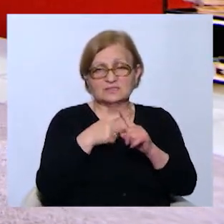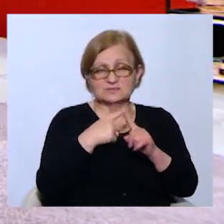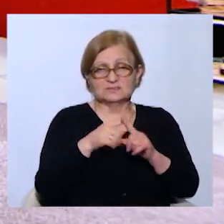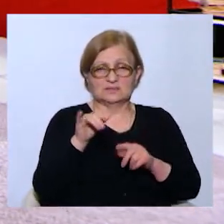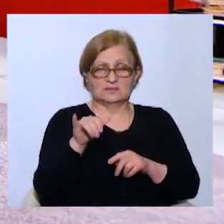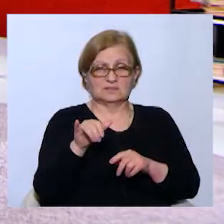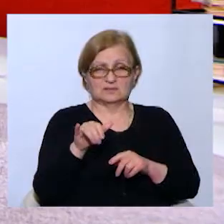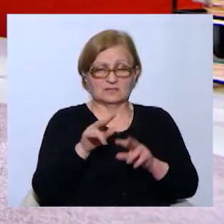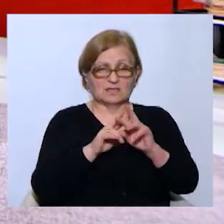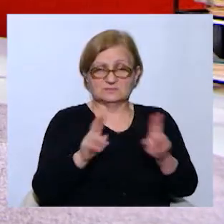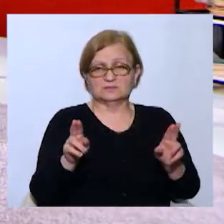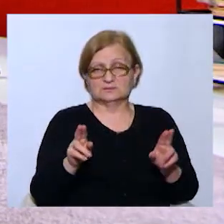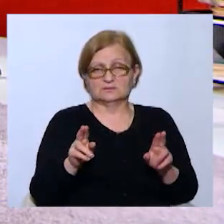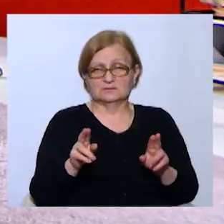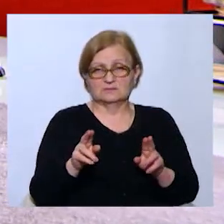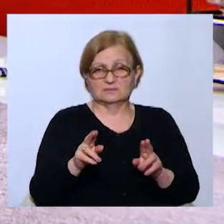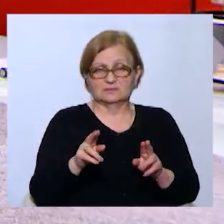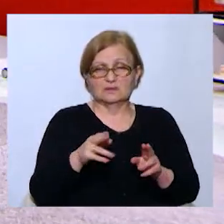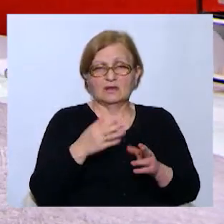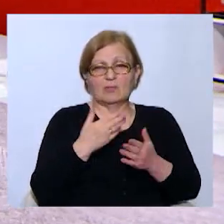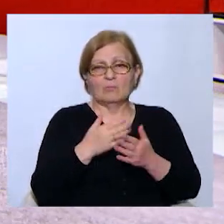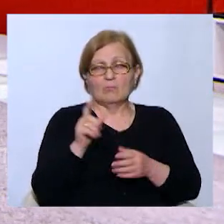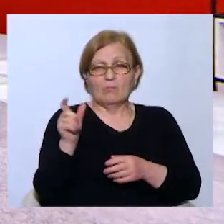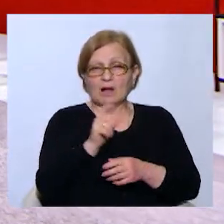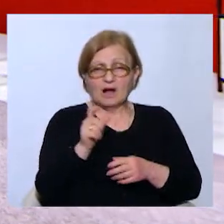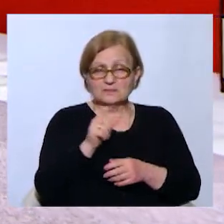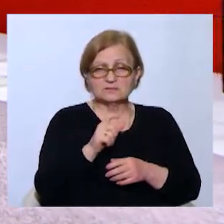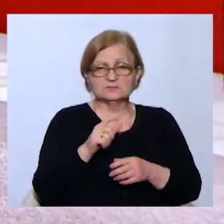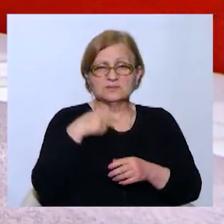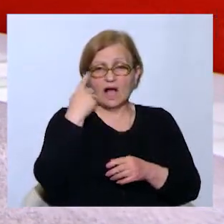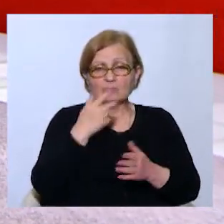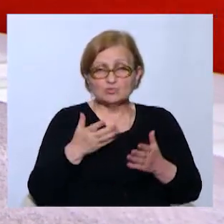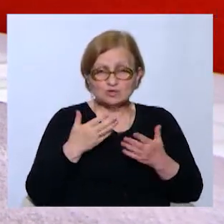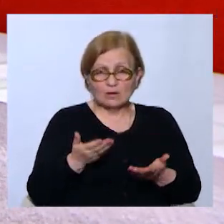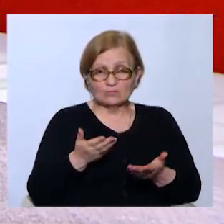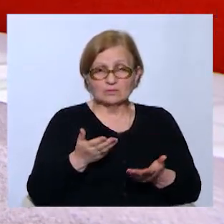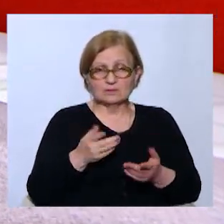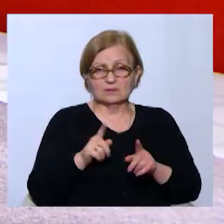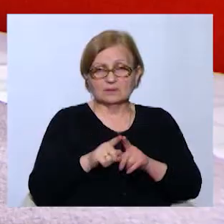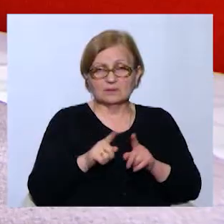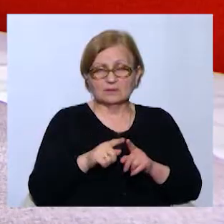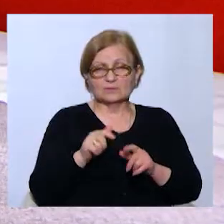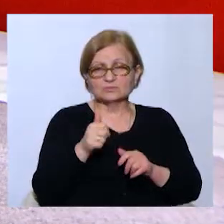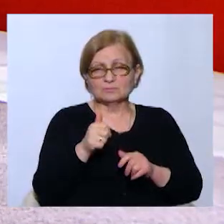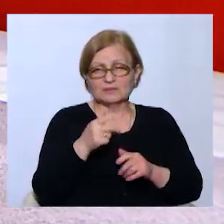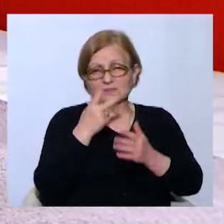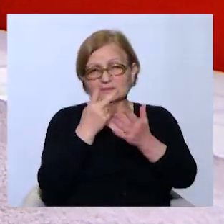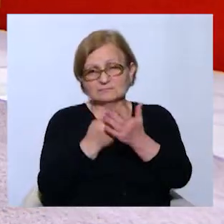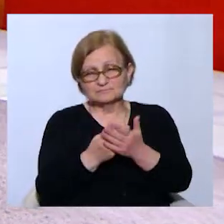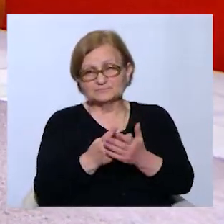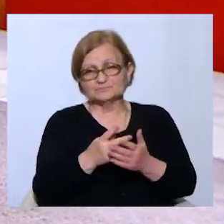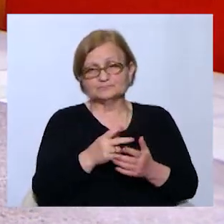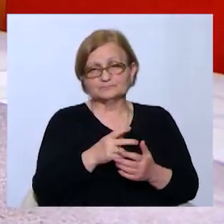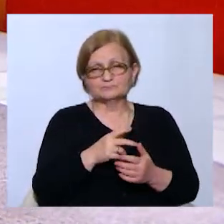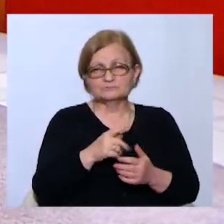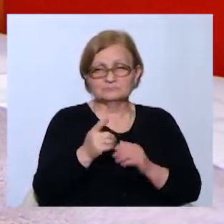და არ შეგაშინოთ. ანუ ამან მაგალითი იქნება თუ გამოსახულება. აი ზუსტად ესე მარტივად, როგორც პატარები შეხედავდნენ ახლა ამ აქტივობას და